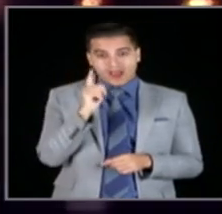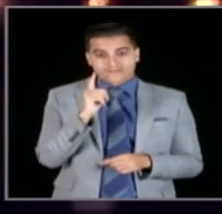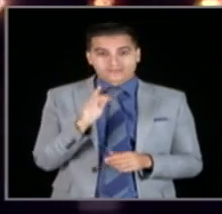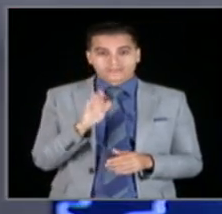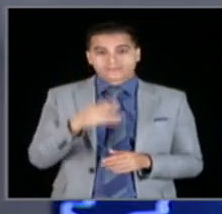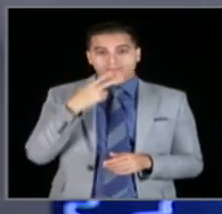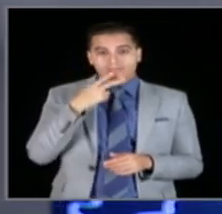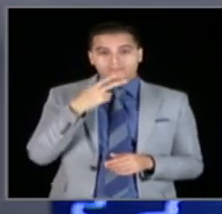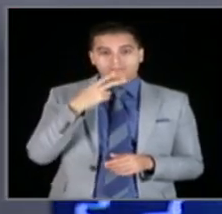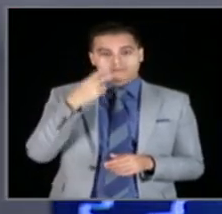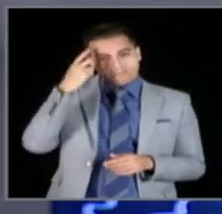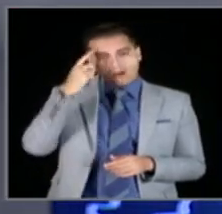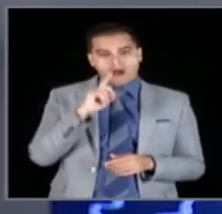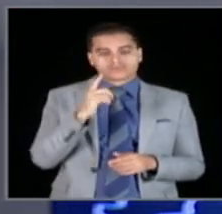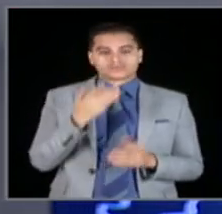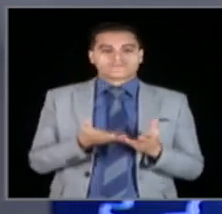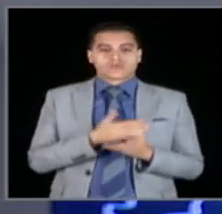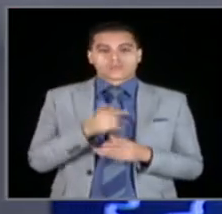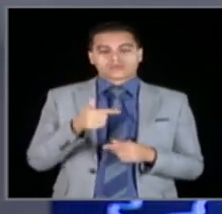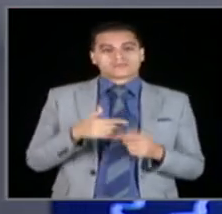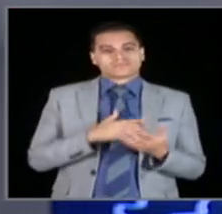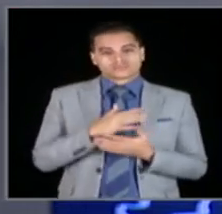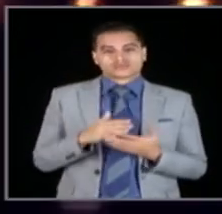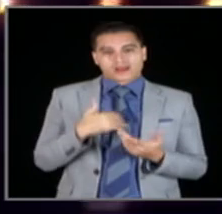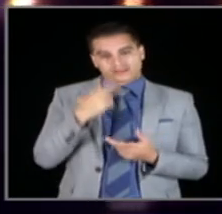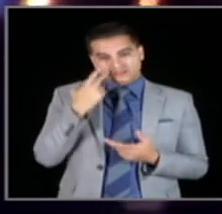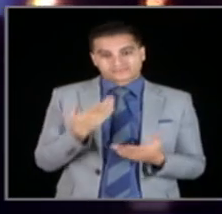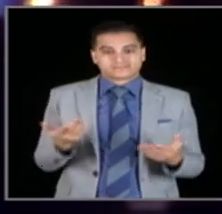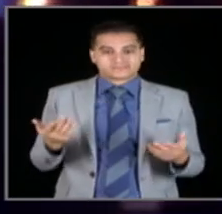إجابته كان بيقول باس. تمام. ودي كانت غلطة في رأيي.